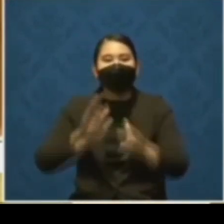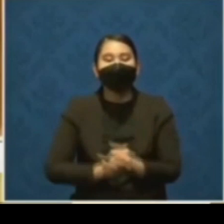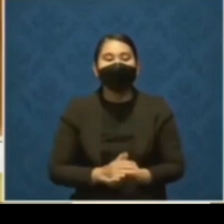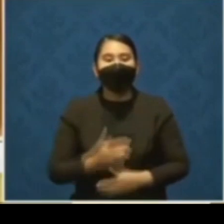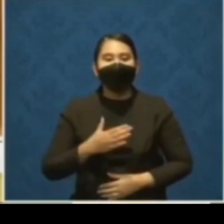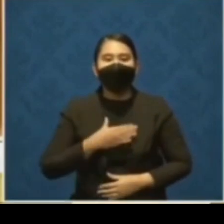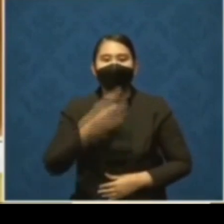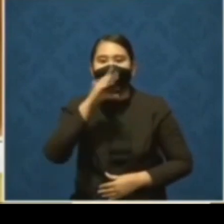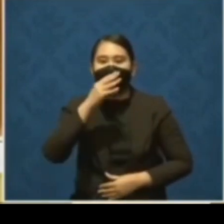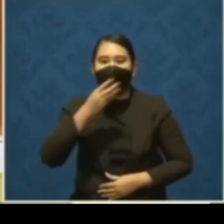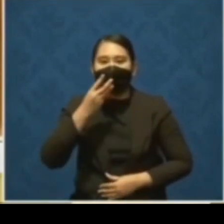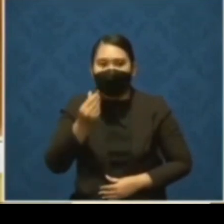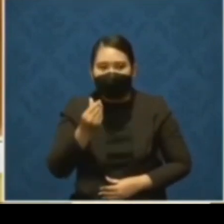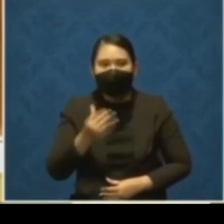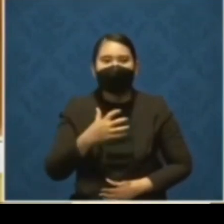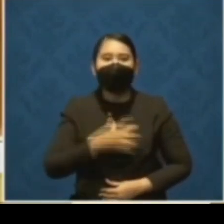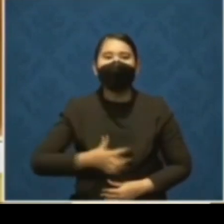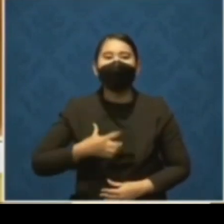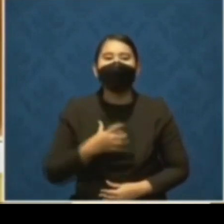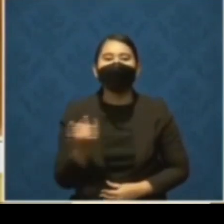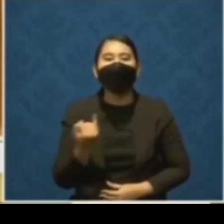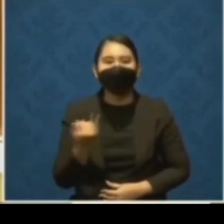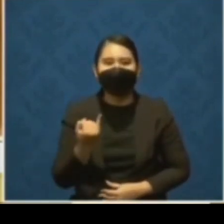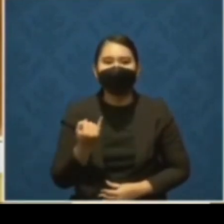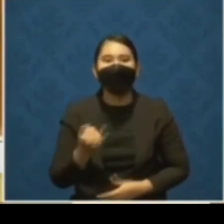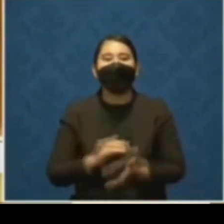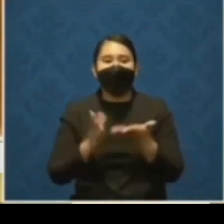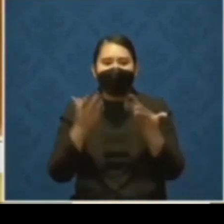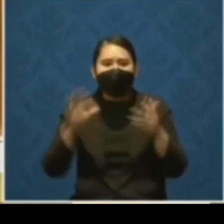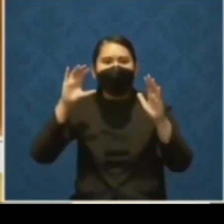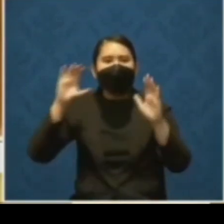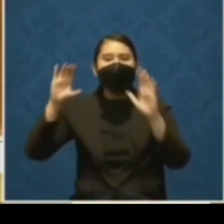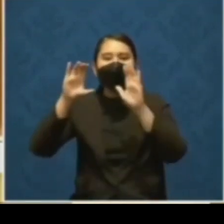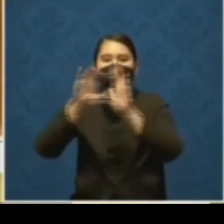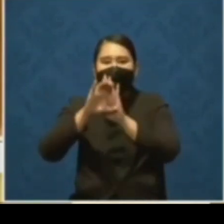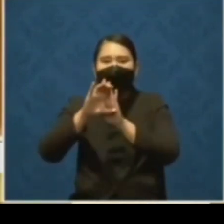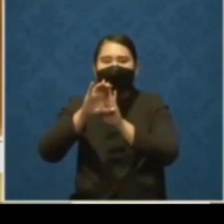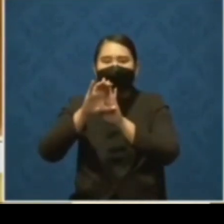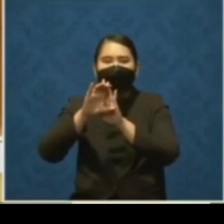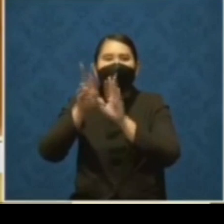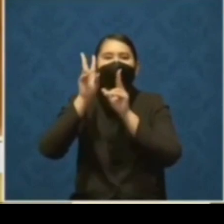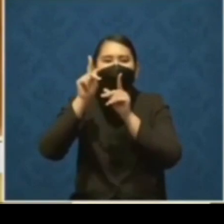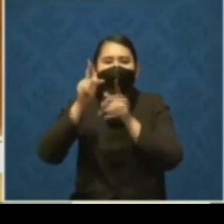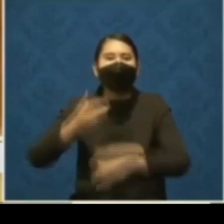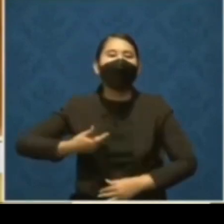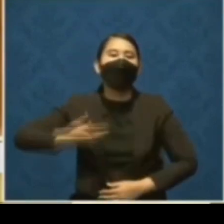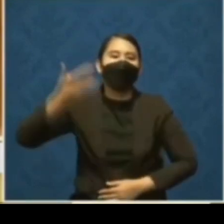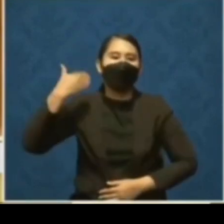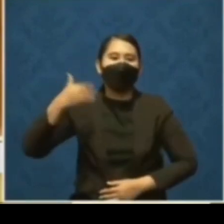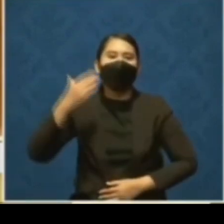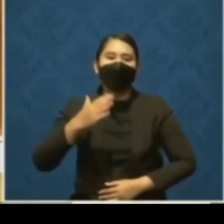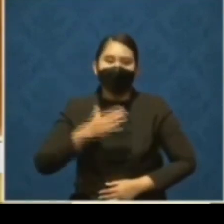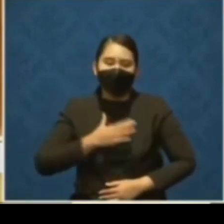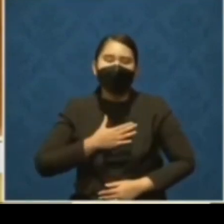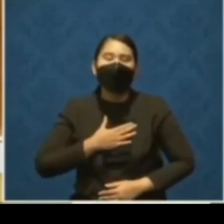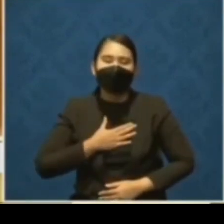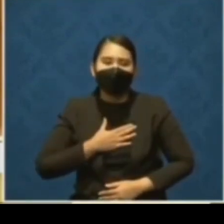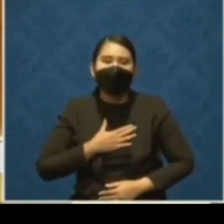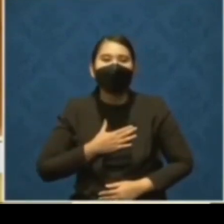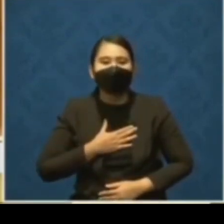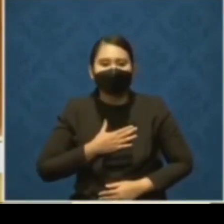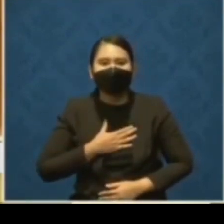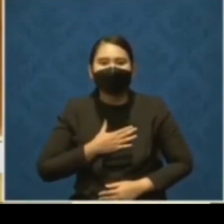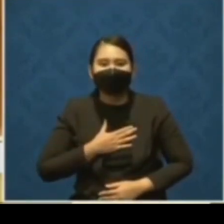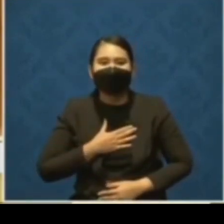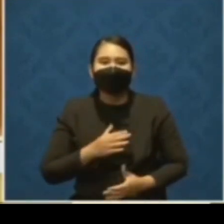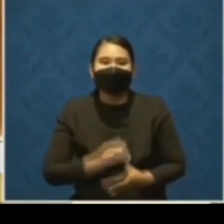มก็เร็วไปหน่อยอารมณ์มันก็ไม่ค่อยดีเท่าไหร่วันนั้นนะแล้วภาพที่ท่านมาออกหลายๆครั้งนะมันเป็นภาพในอดีตผมยังทำใจอยู่กับตั้งข่าวเขาน